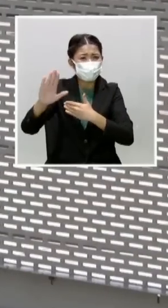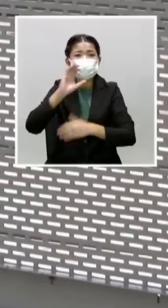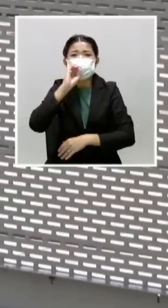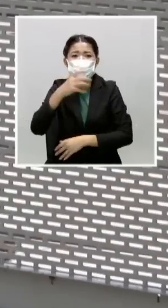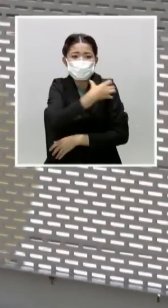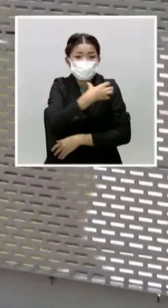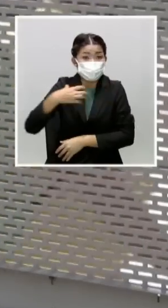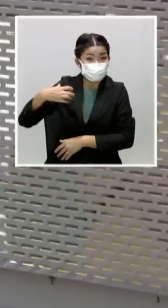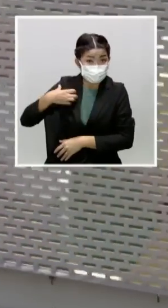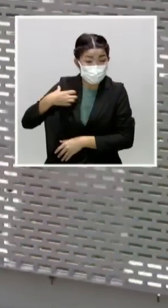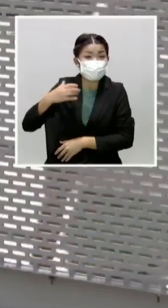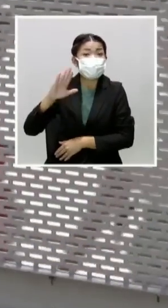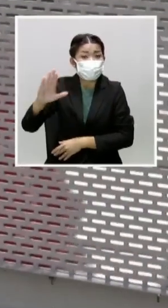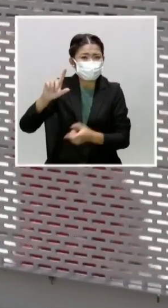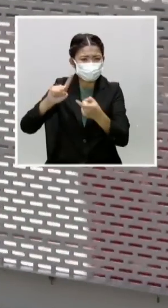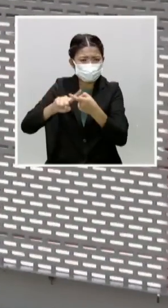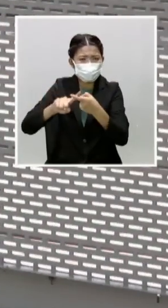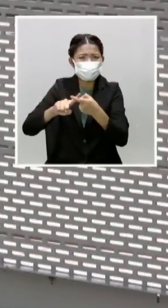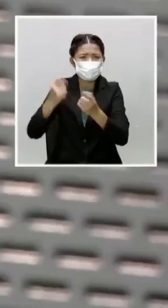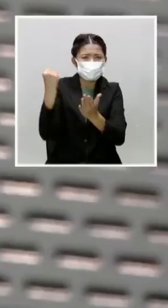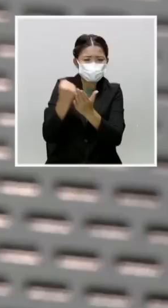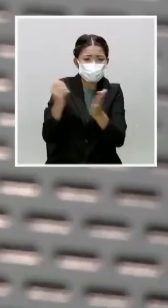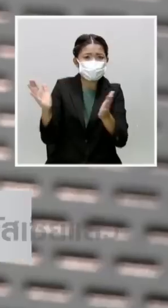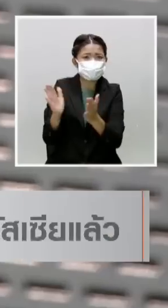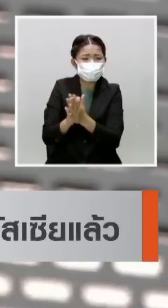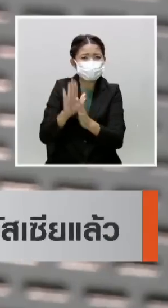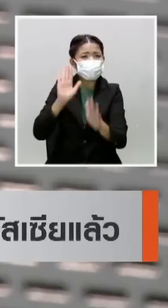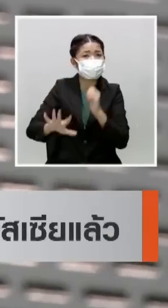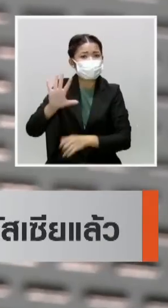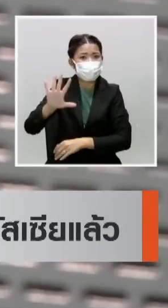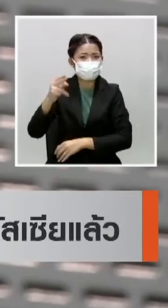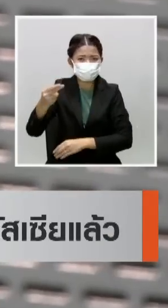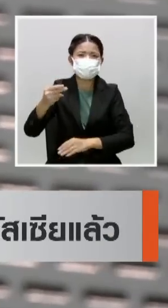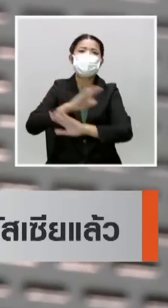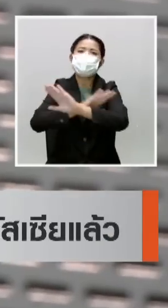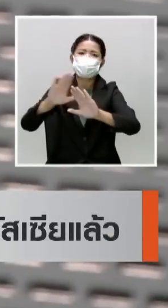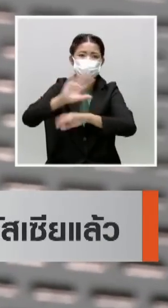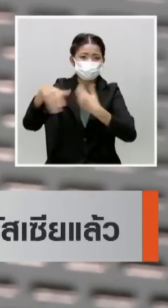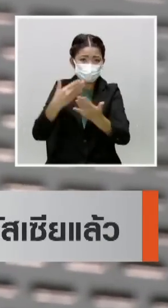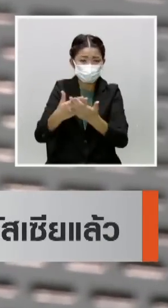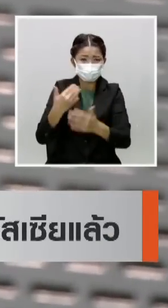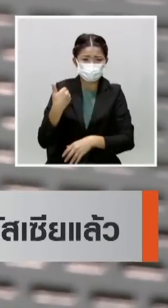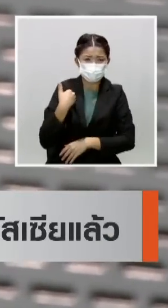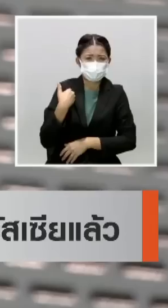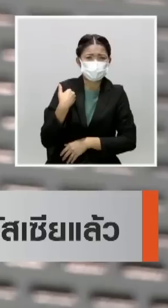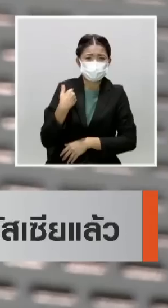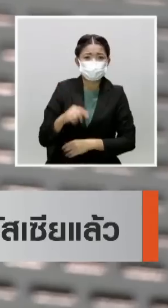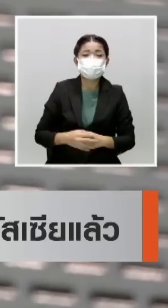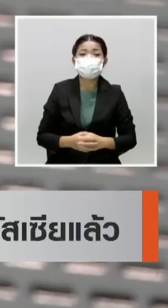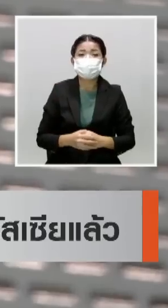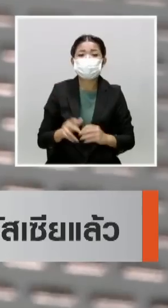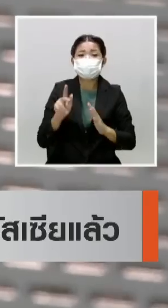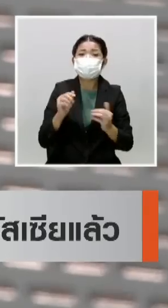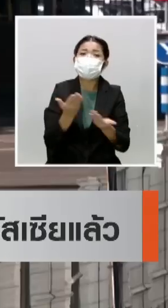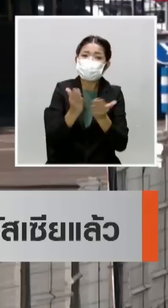ที่ชาวรัสเซียถือเกือบทั้งหมดราว 50,000 ใบที่ยังใช้ได้นะคะจะถูกระงับทั้งหมดยกเว้นบางกรณีเท่านั้นด้านมนุษยธรรมหรือว่